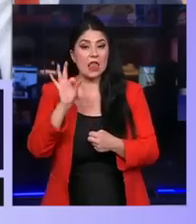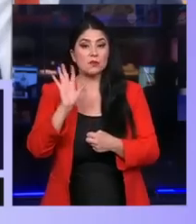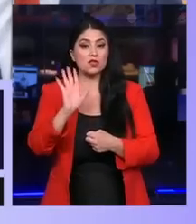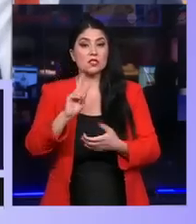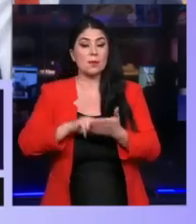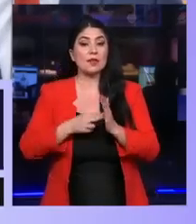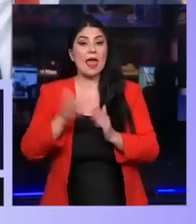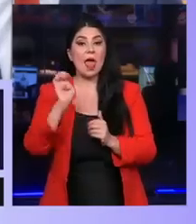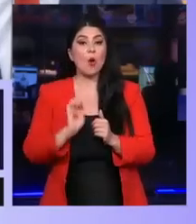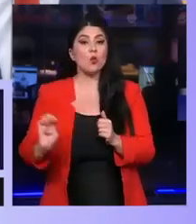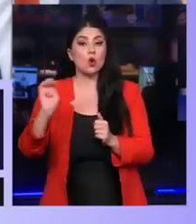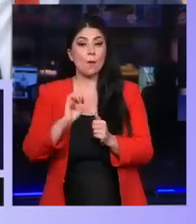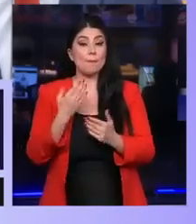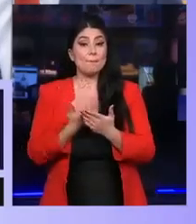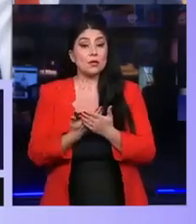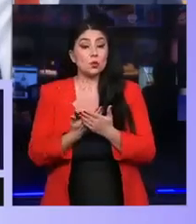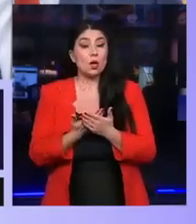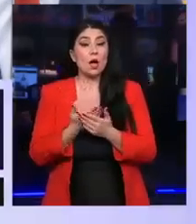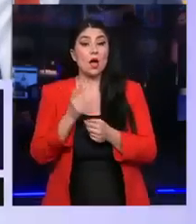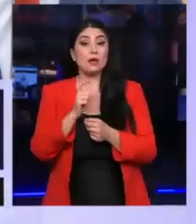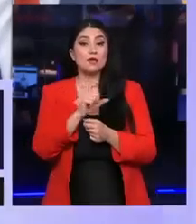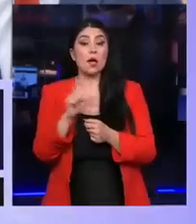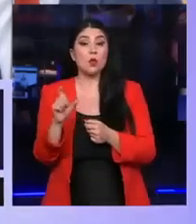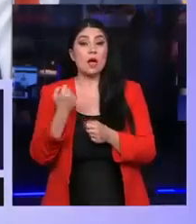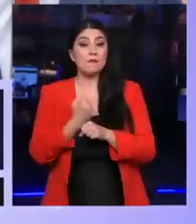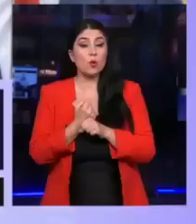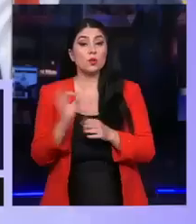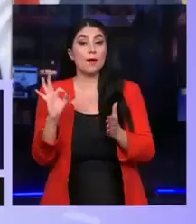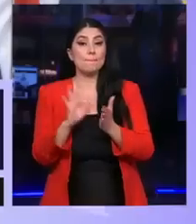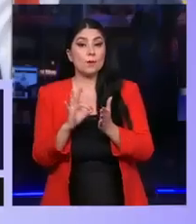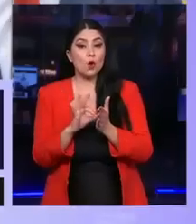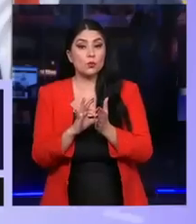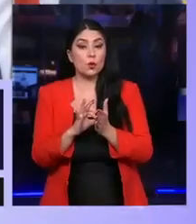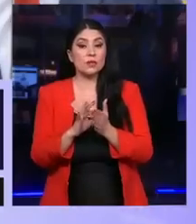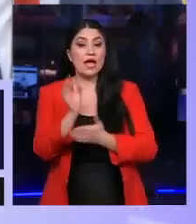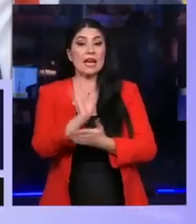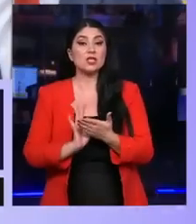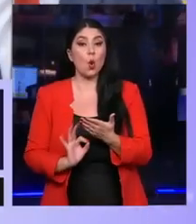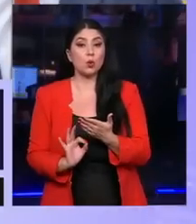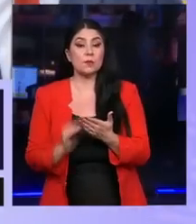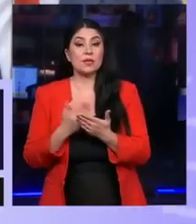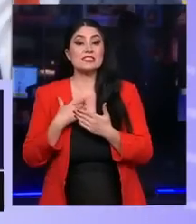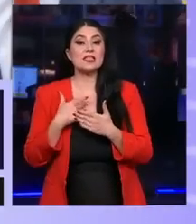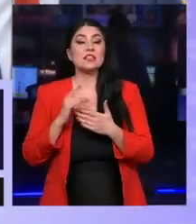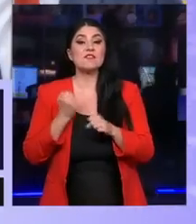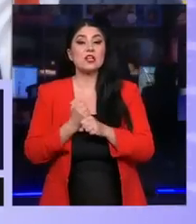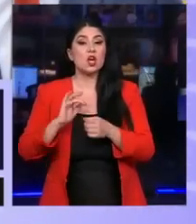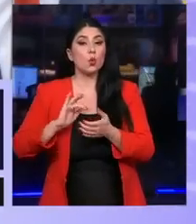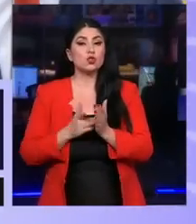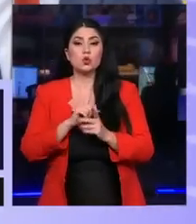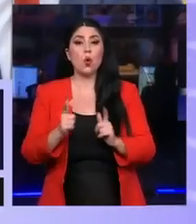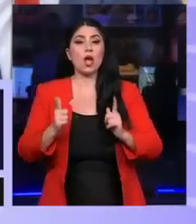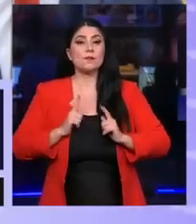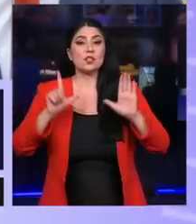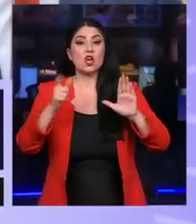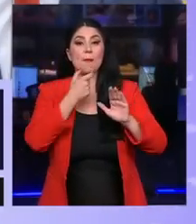cale europeană, pentru că de aceea am inițiat și am trecut acea rezoluție, tocmai pentru că este rapidă și nu stăm